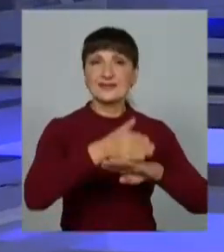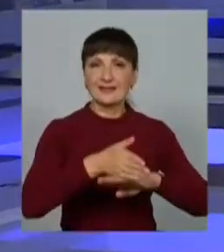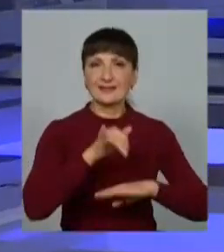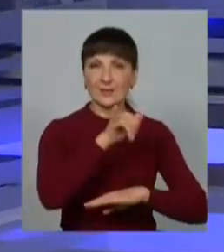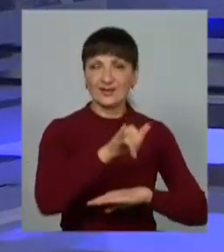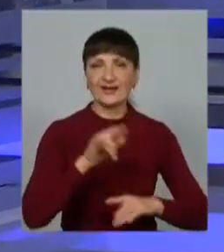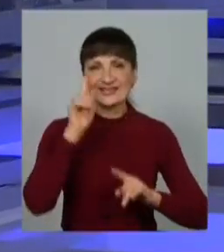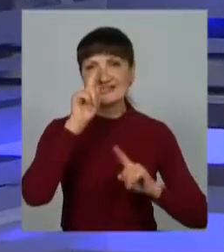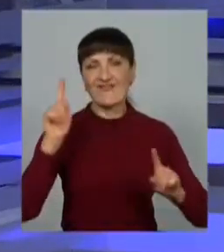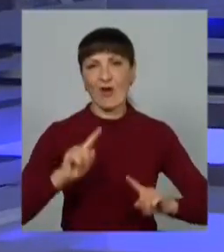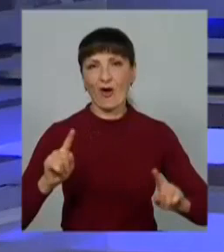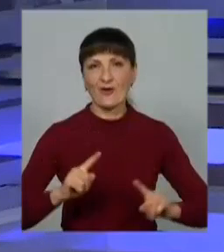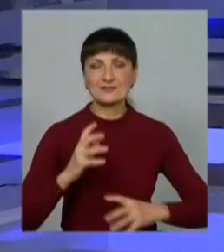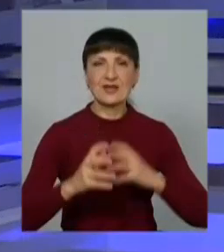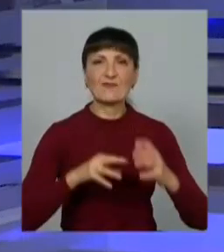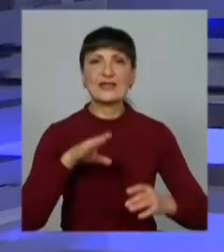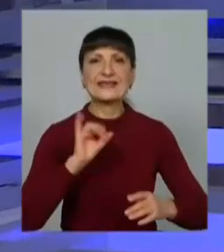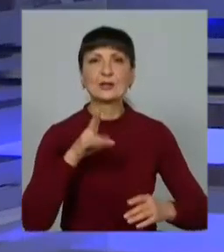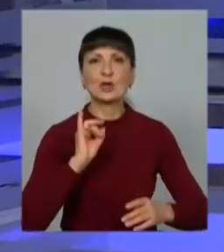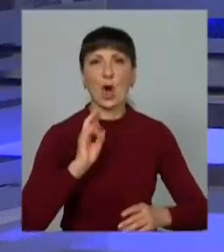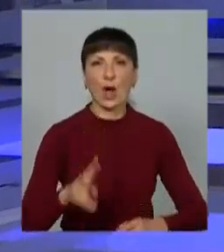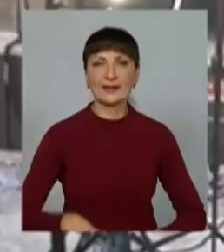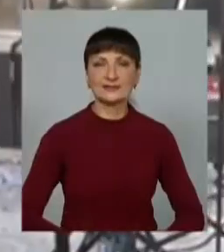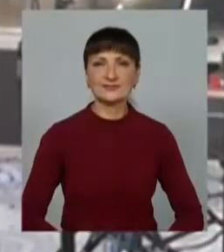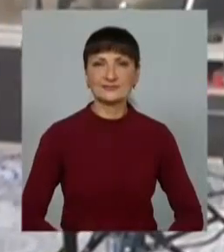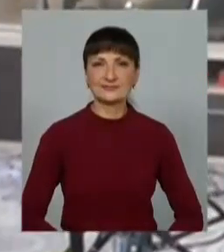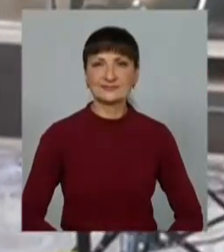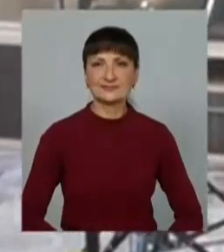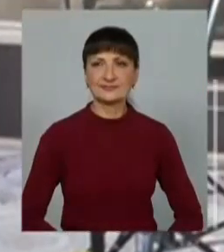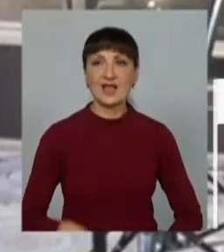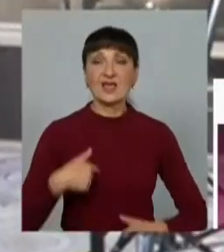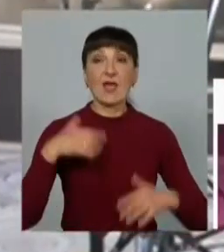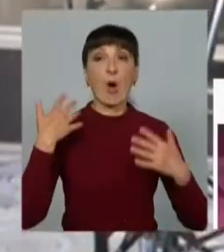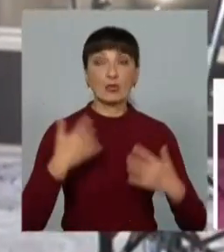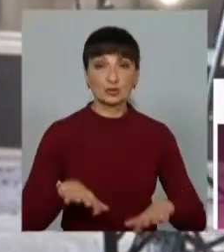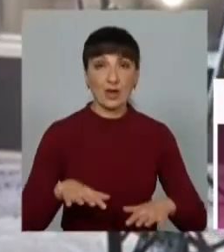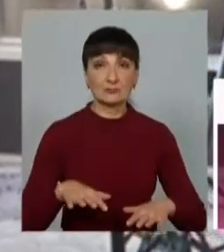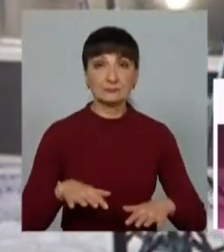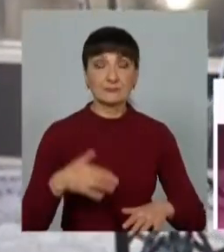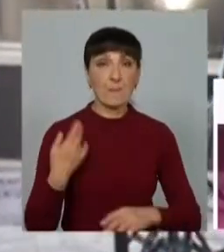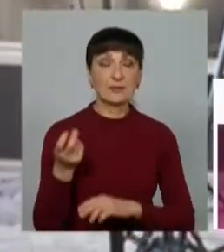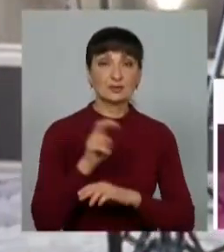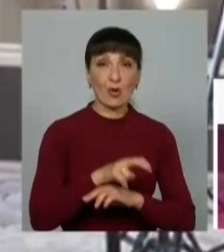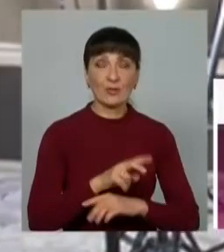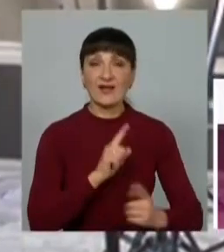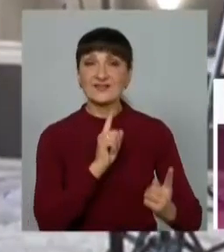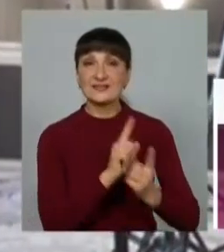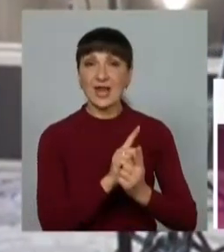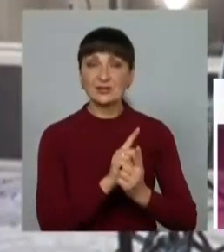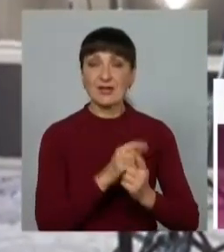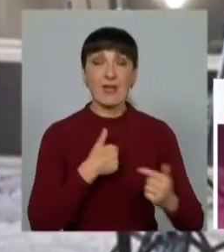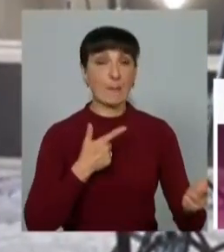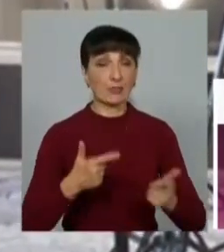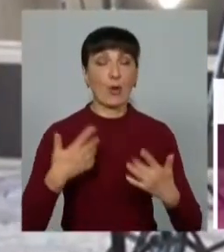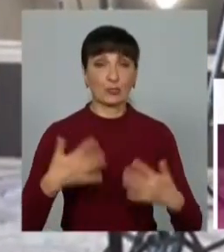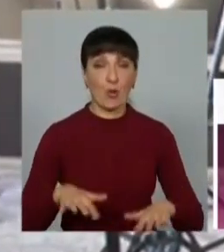гости к звездам мирового TikTok-сообщества. Я уже, как продвинутый тиктокер, ко встрече с звездами площадки